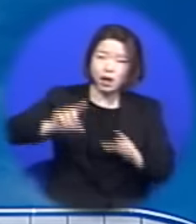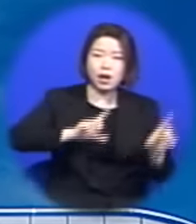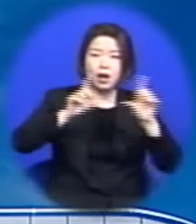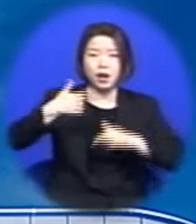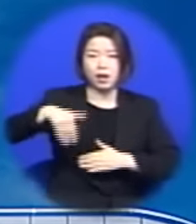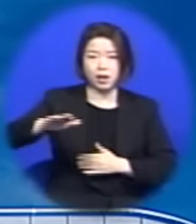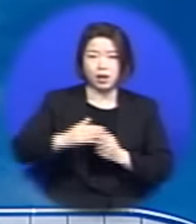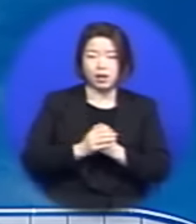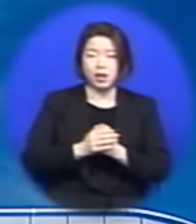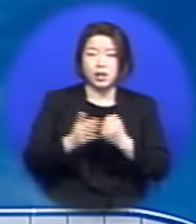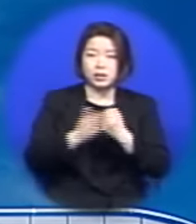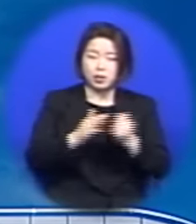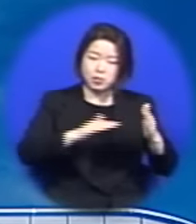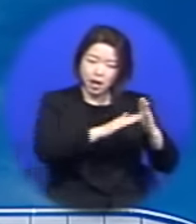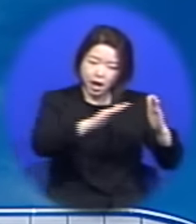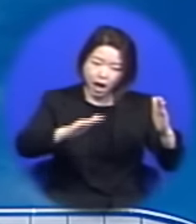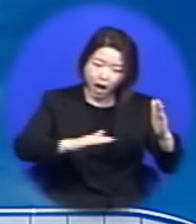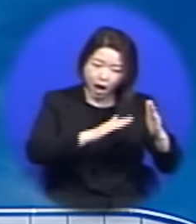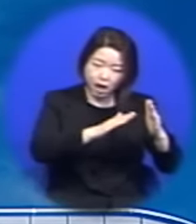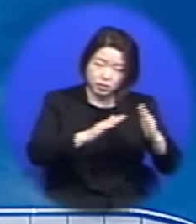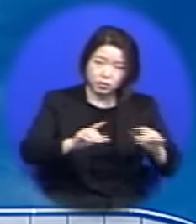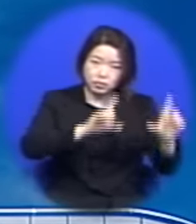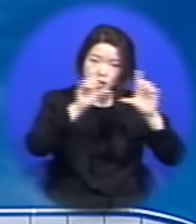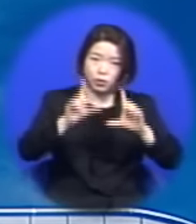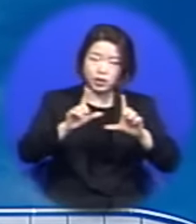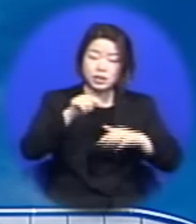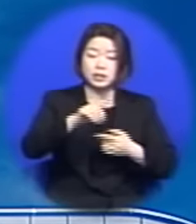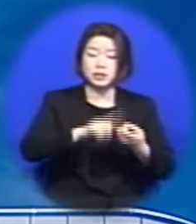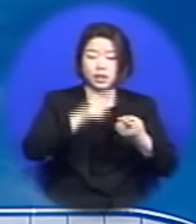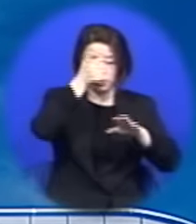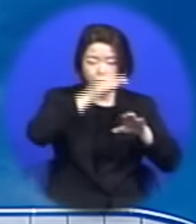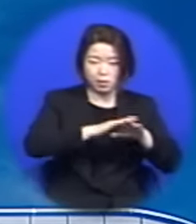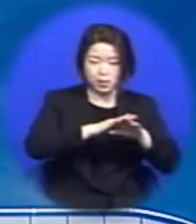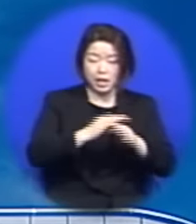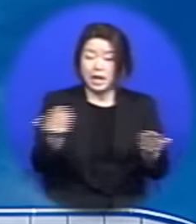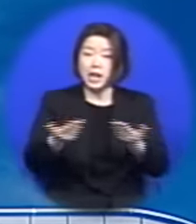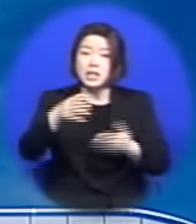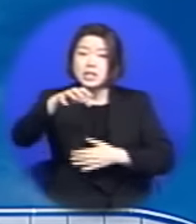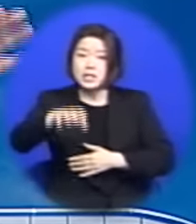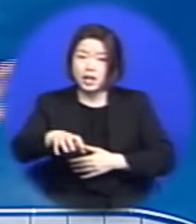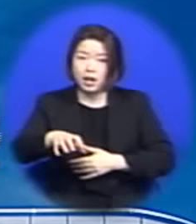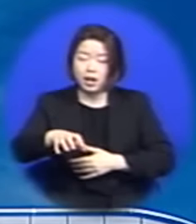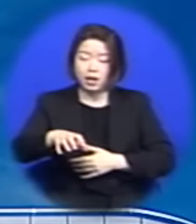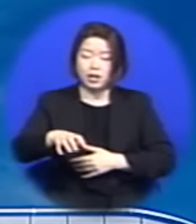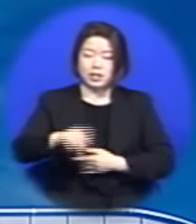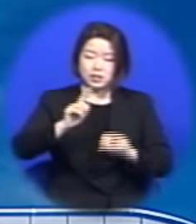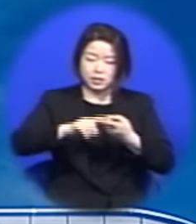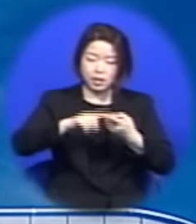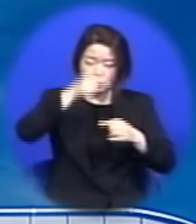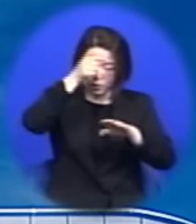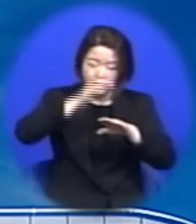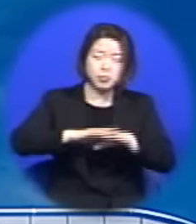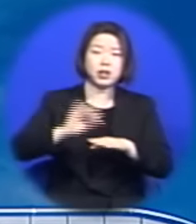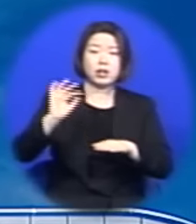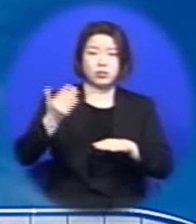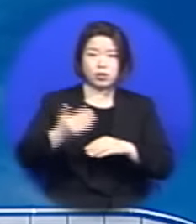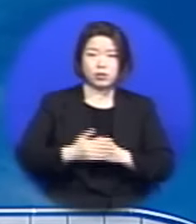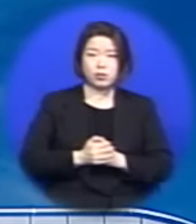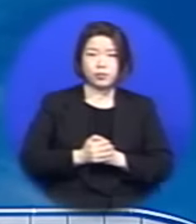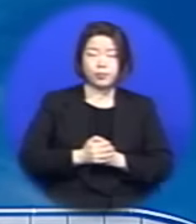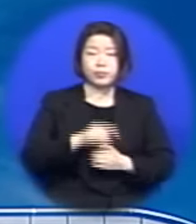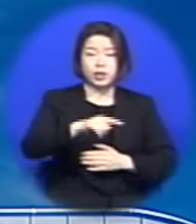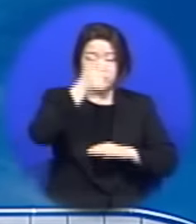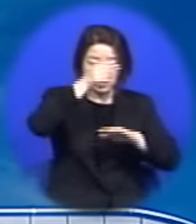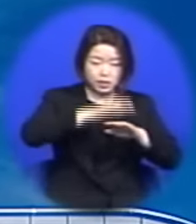그래서 가정생활이 그대로 예배요 직장생활이 일터에서의 삶이 그대로 예배입니다이